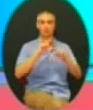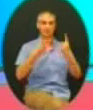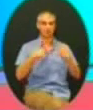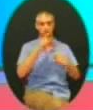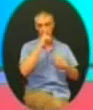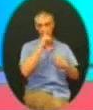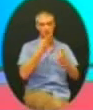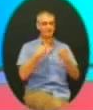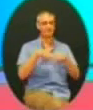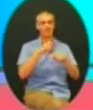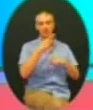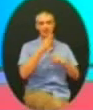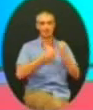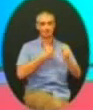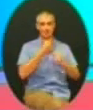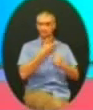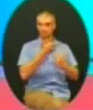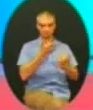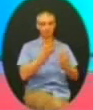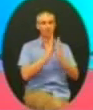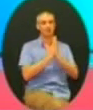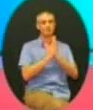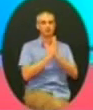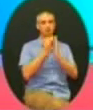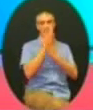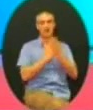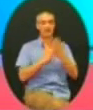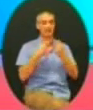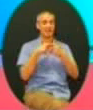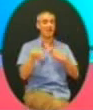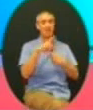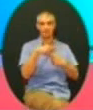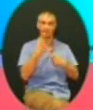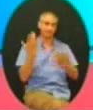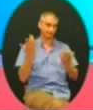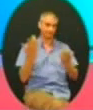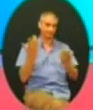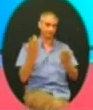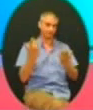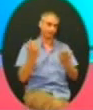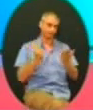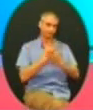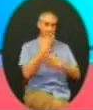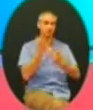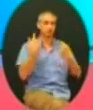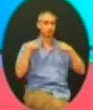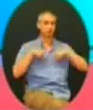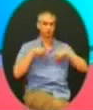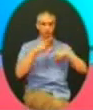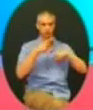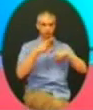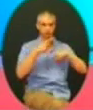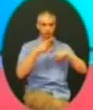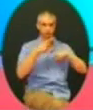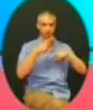ביום ראשון הקרוב תתכנס ועידת מרץ על סדר היום. בקשה של חלק מהחברים להדיח למעשה את היושבת ראש, את יושבת